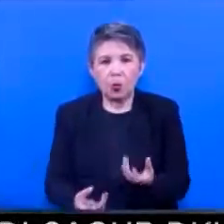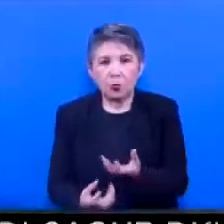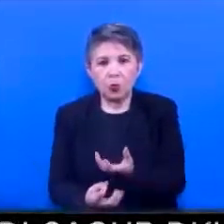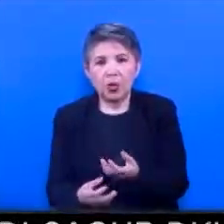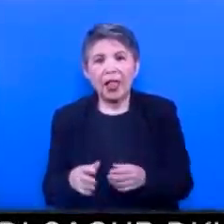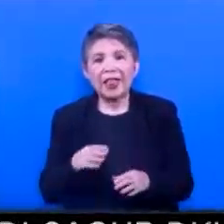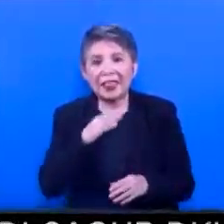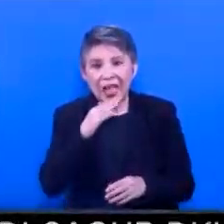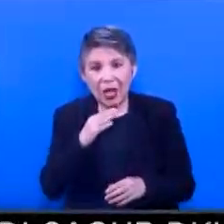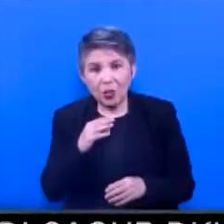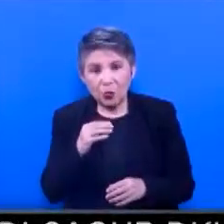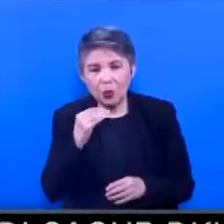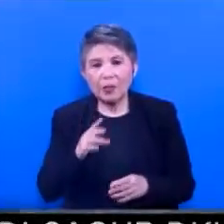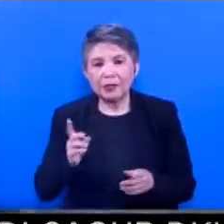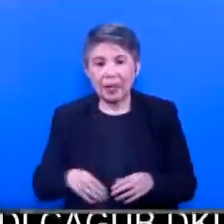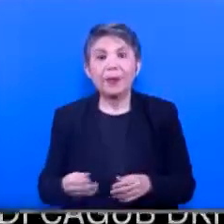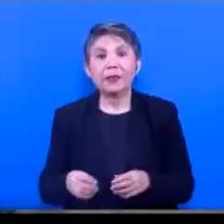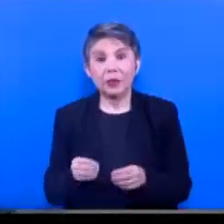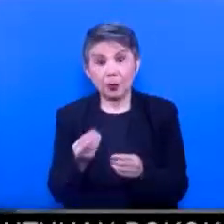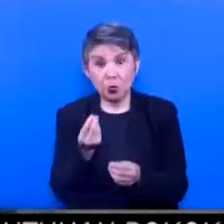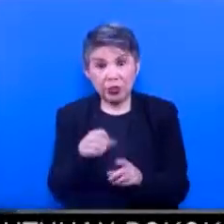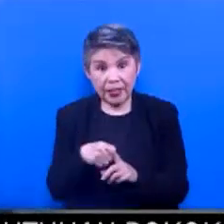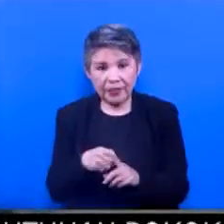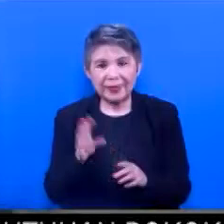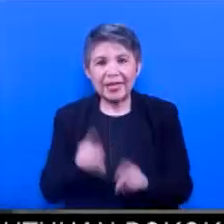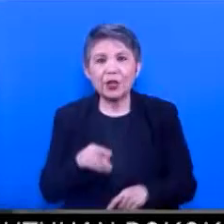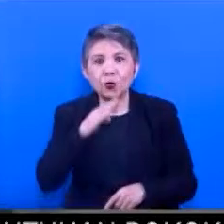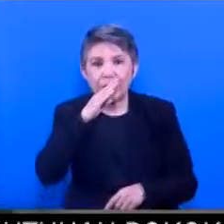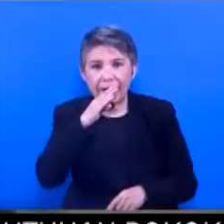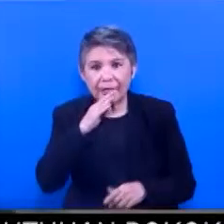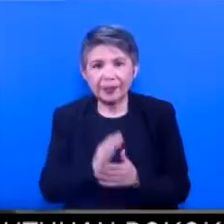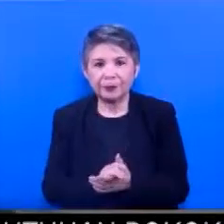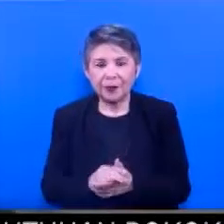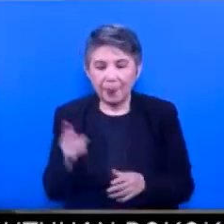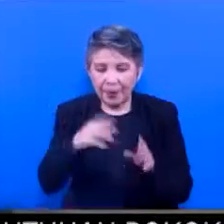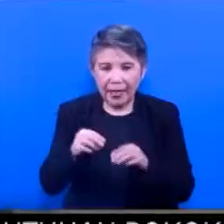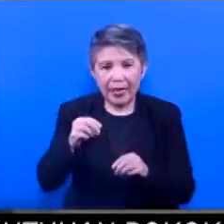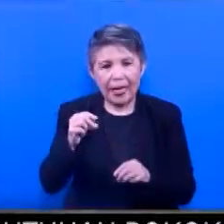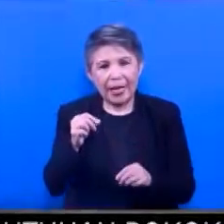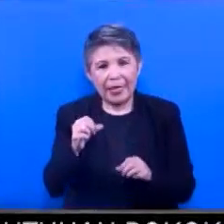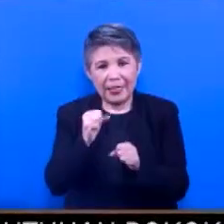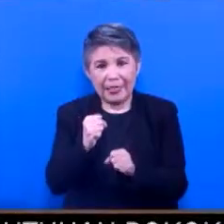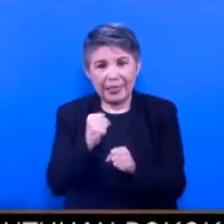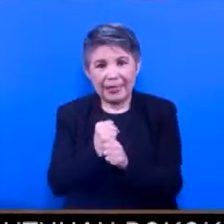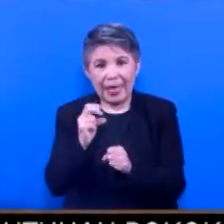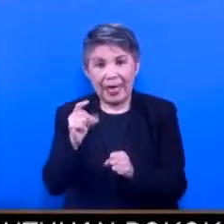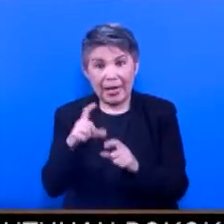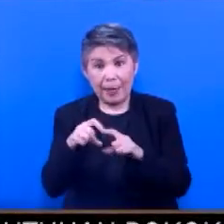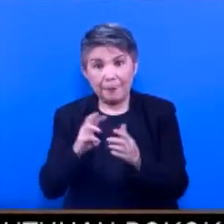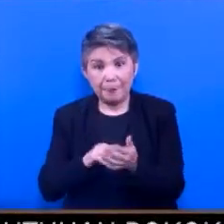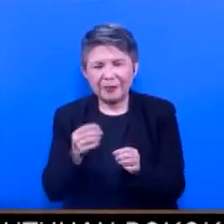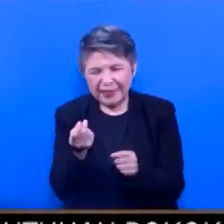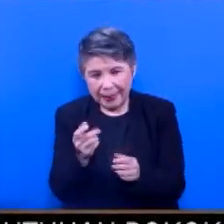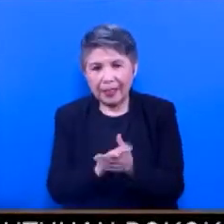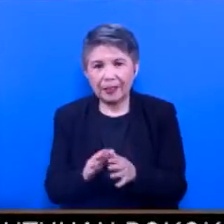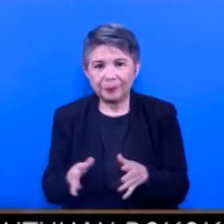dan menyulap tahu putih menjadi kuning. Supaya berasa gurih, jangan lupa tambahkan garam beriodim secukupnya ya. Air